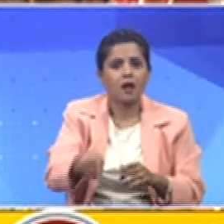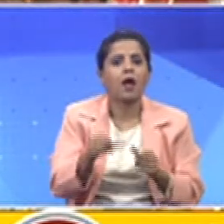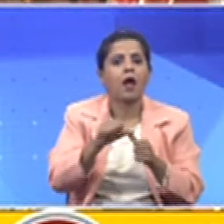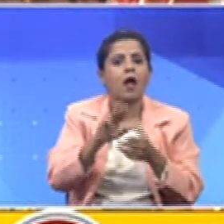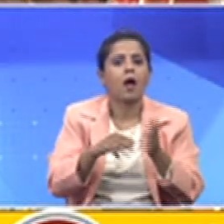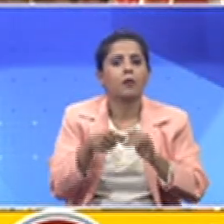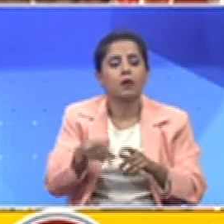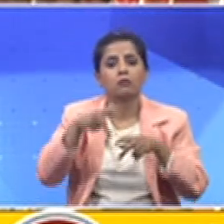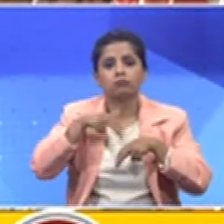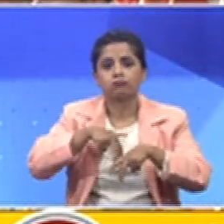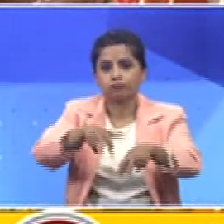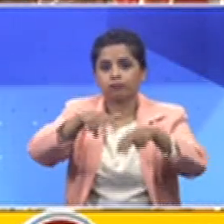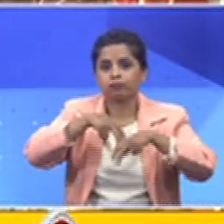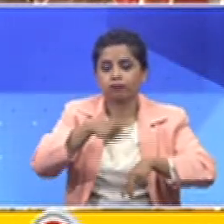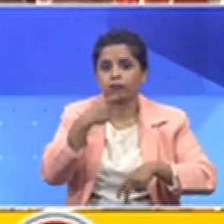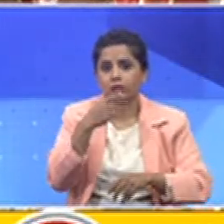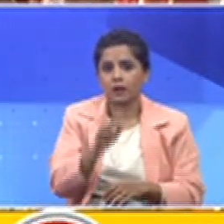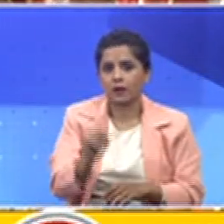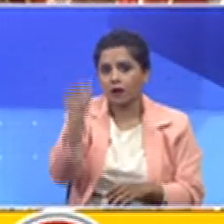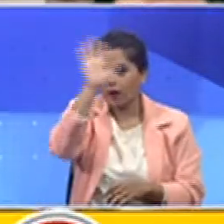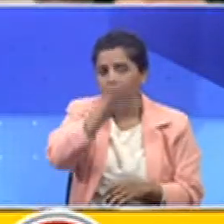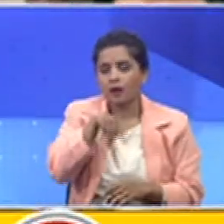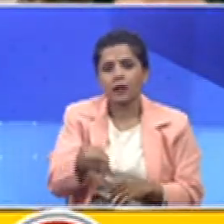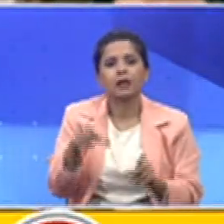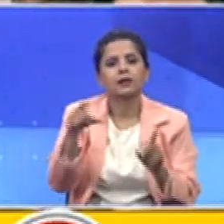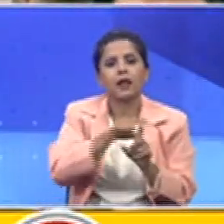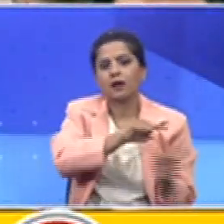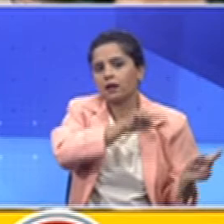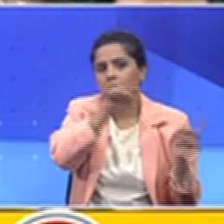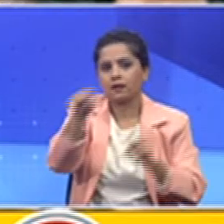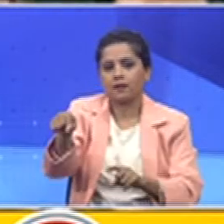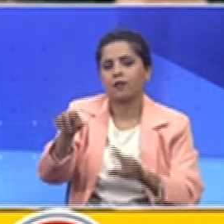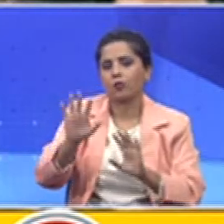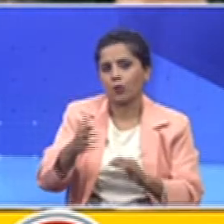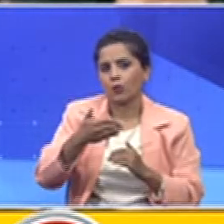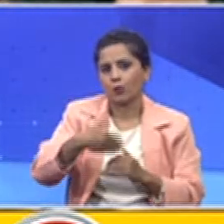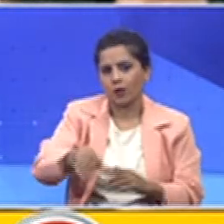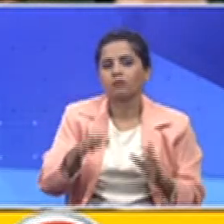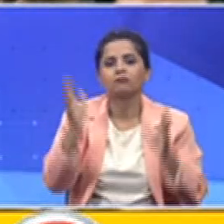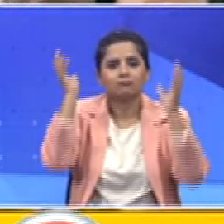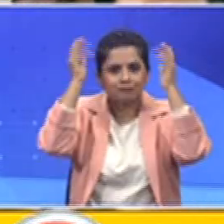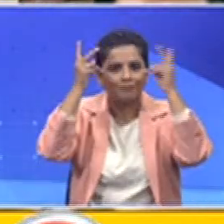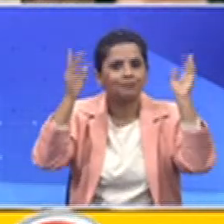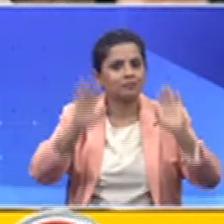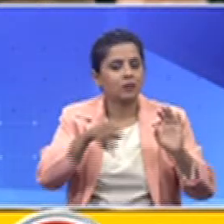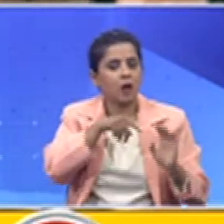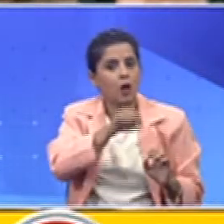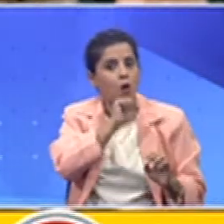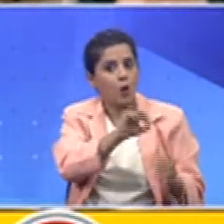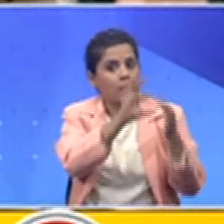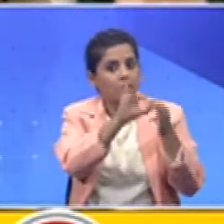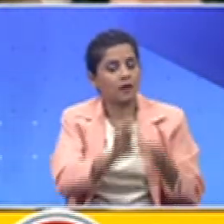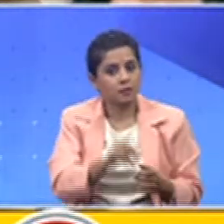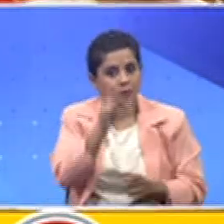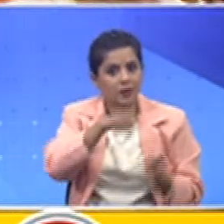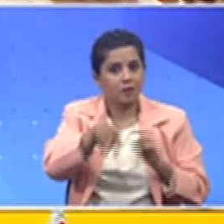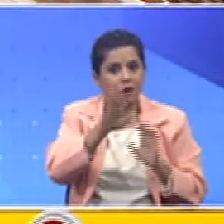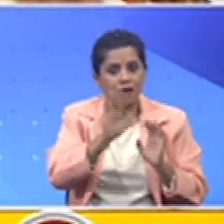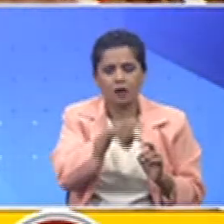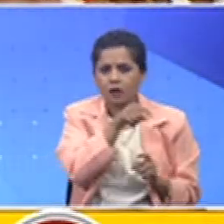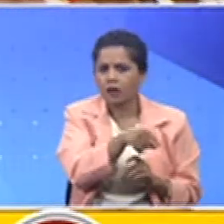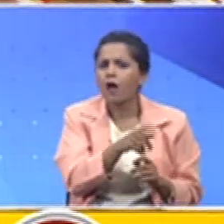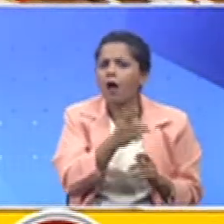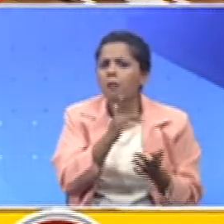कलश यात्रा देश की राजधानी दिल्ली पहुंचेगी। ये यात्रा अपने साथ देश के